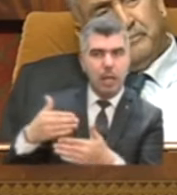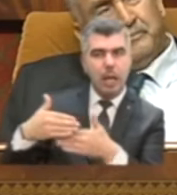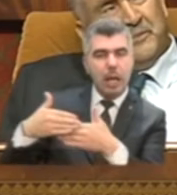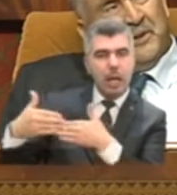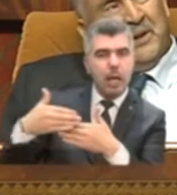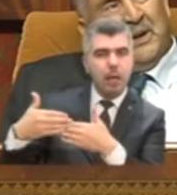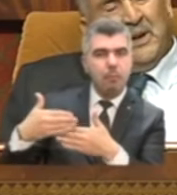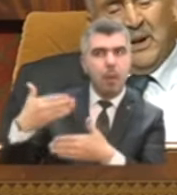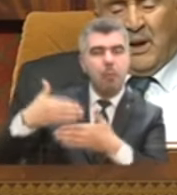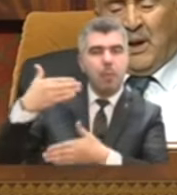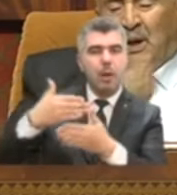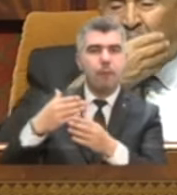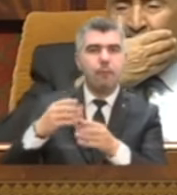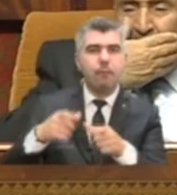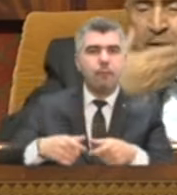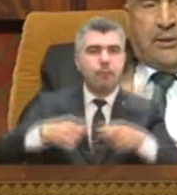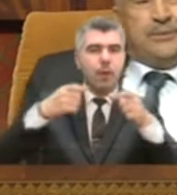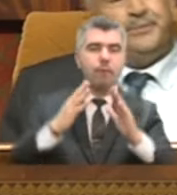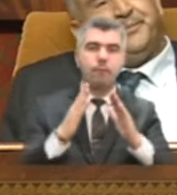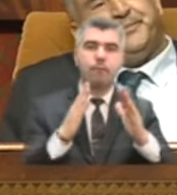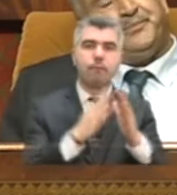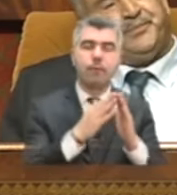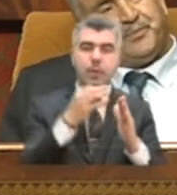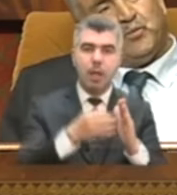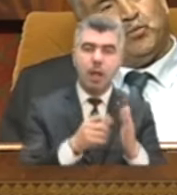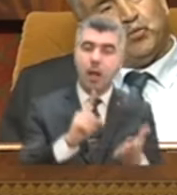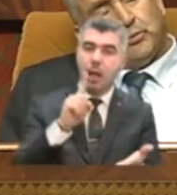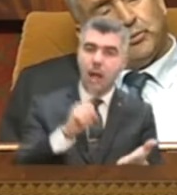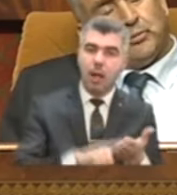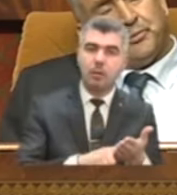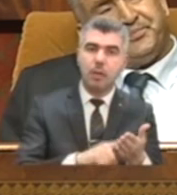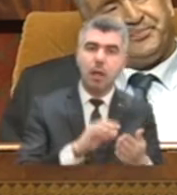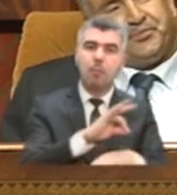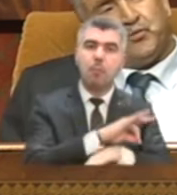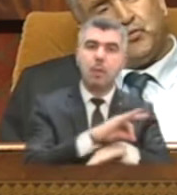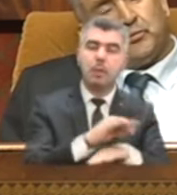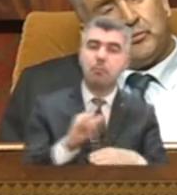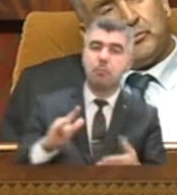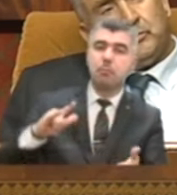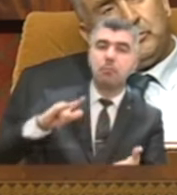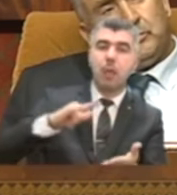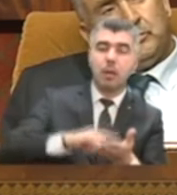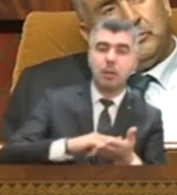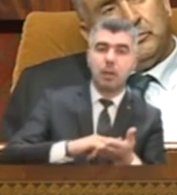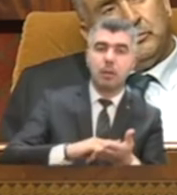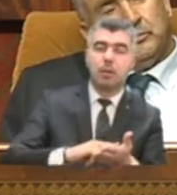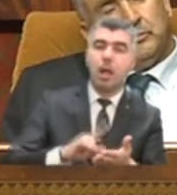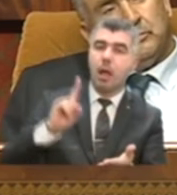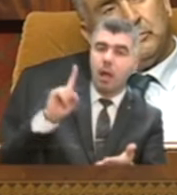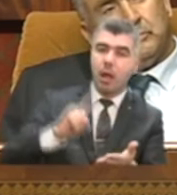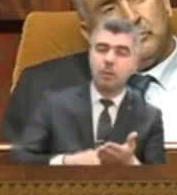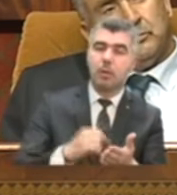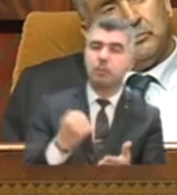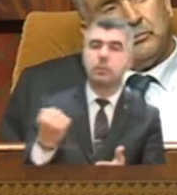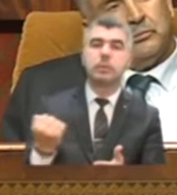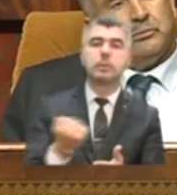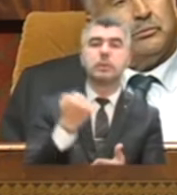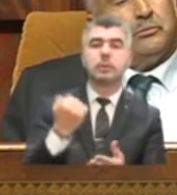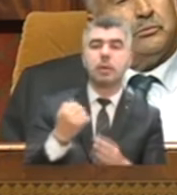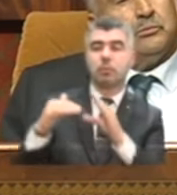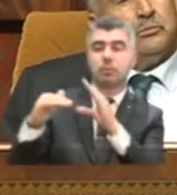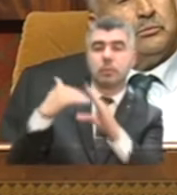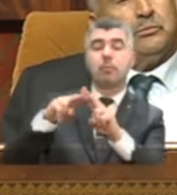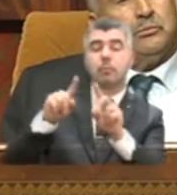للمطارات والتي يتطلب الأمر بشأنها وجوبا رأي مكتب المطارات يجدون أنفسهم مضطرين لانتظار رأي المكتب لمدة